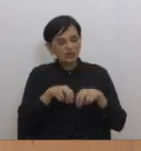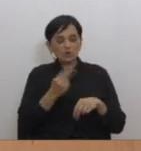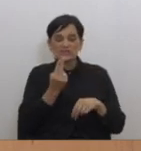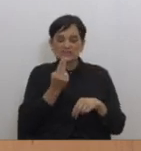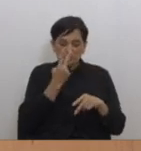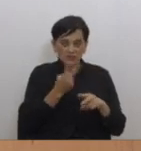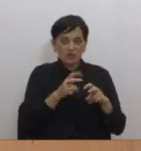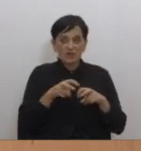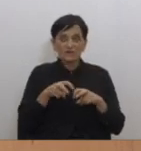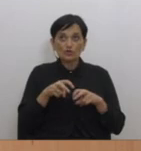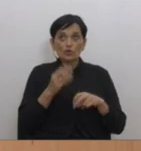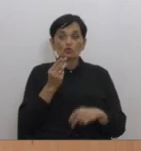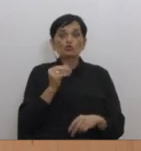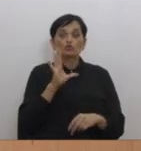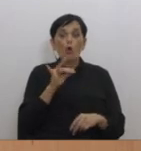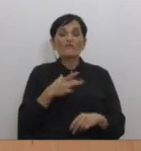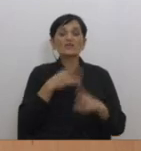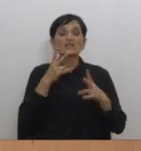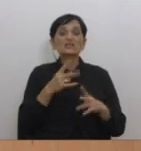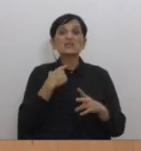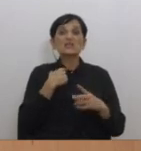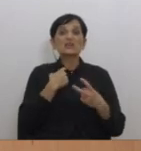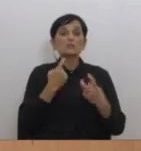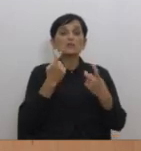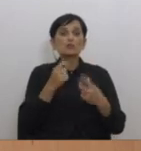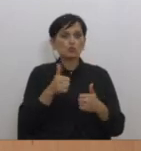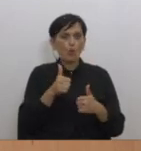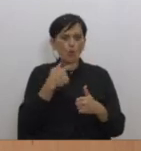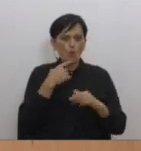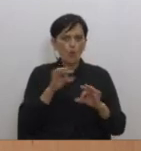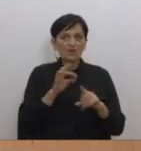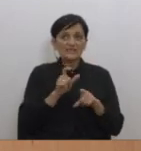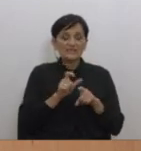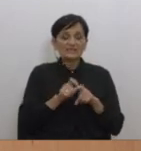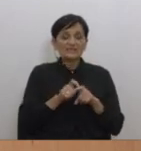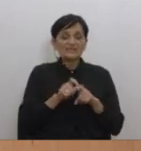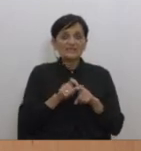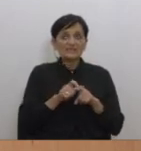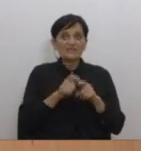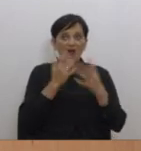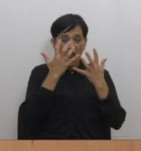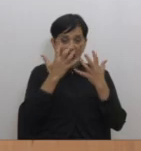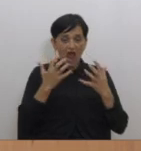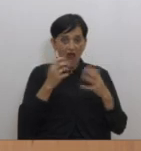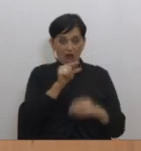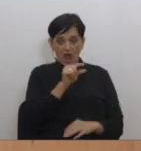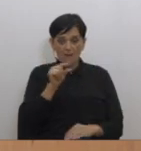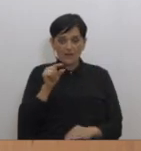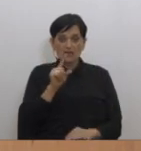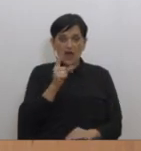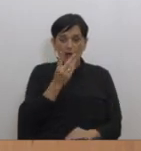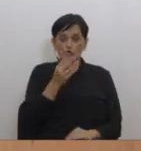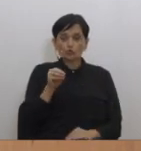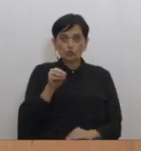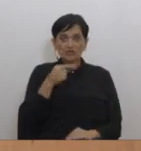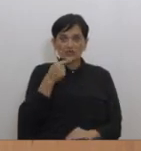ვნახო. შოვის ტრაგედიაზეც ხმის ამომღები როგორ ვიქნებოდი? სიტყვა ხამია აღნიშნული მაქვს რა წუთზე